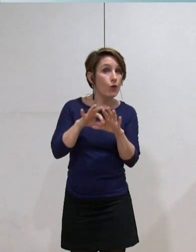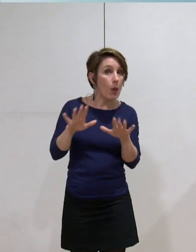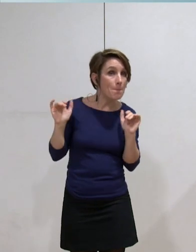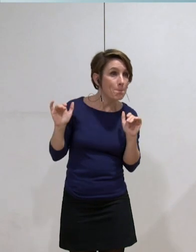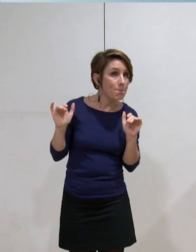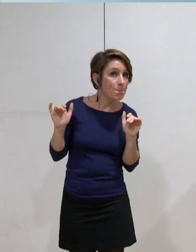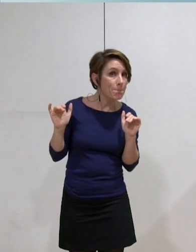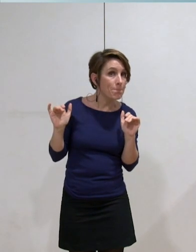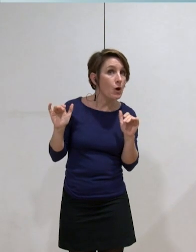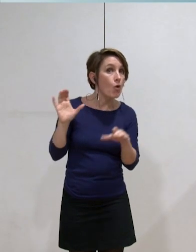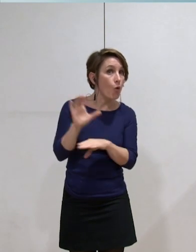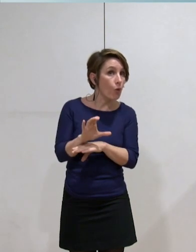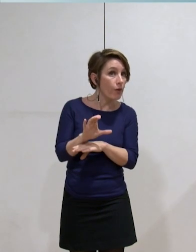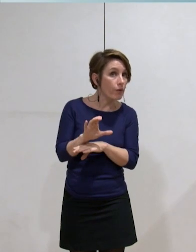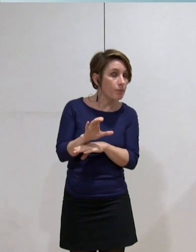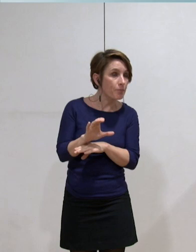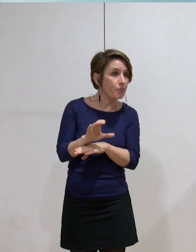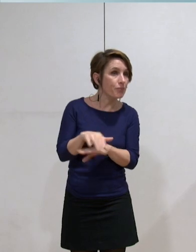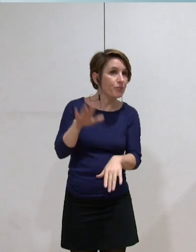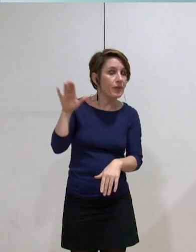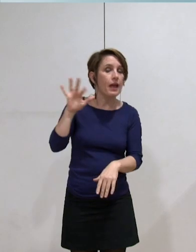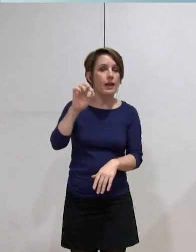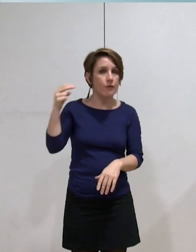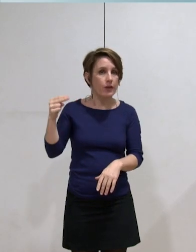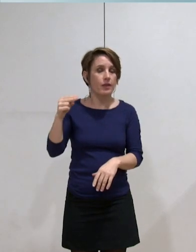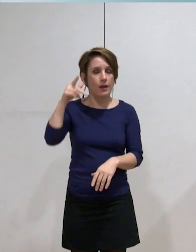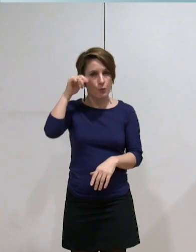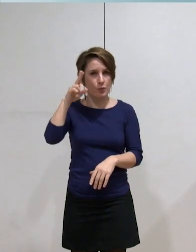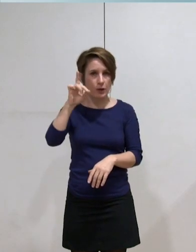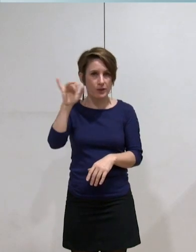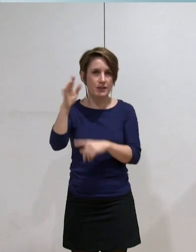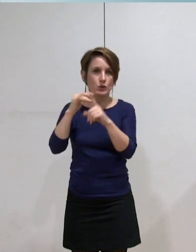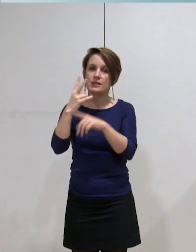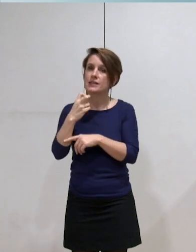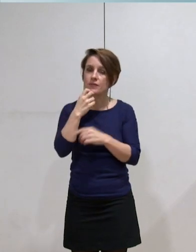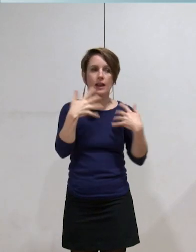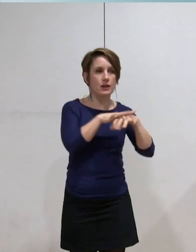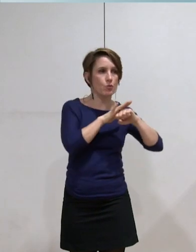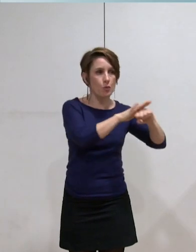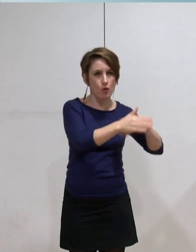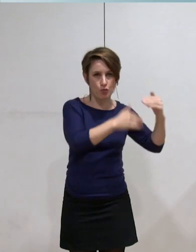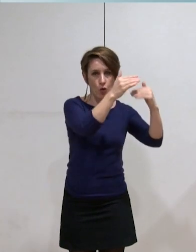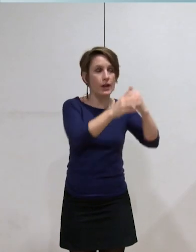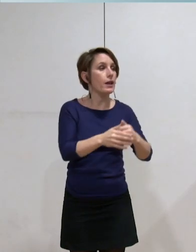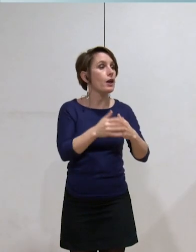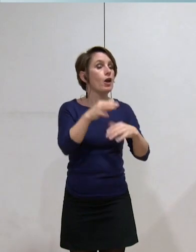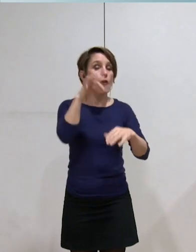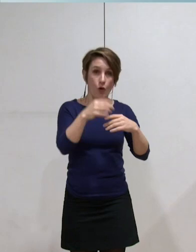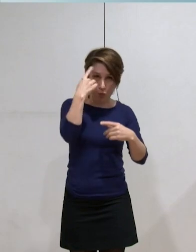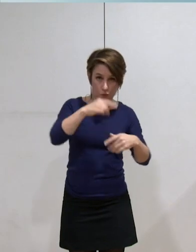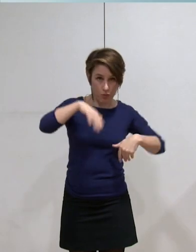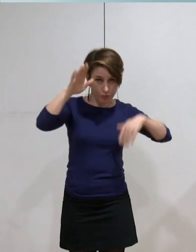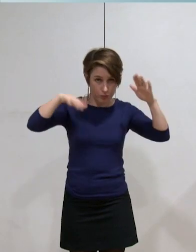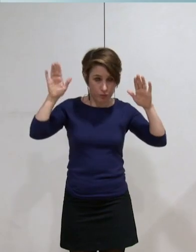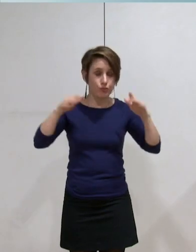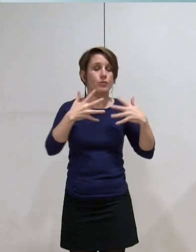s'abstient qui vote contre Front national les républicains udi société civile le rassemblement de gauche et de progrès qui vote pour le